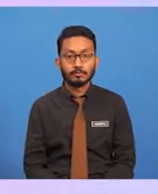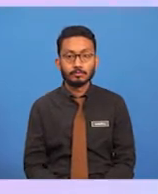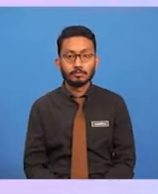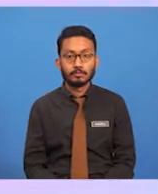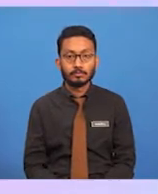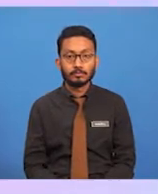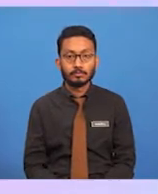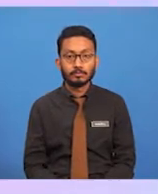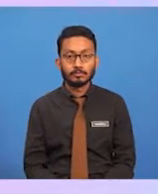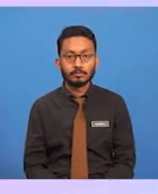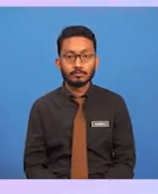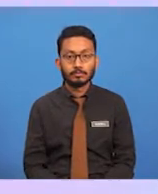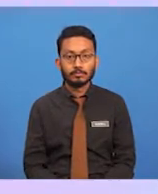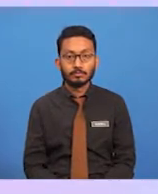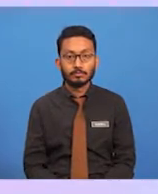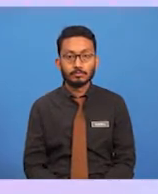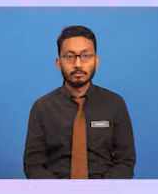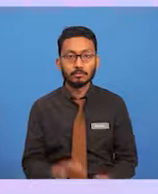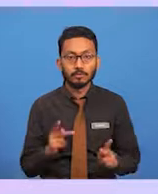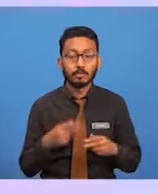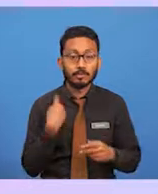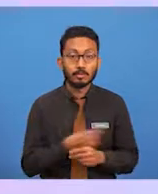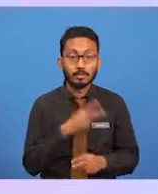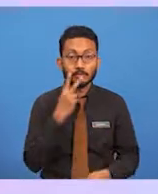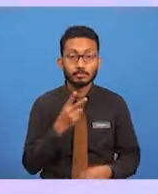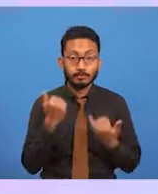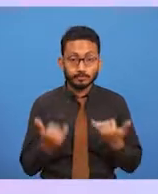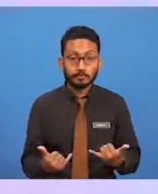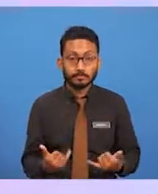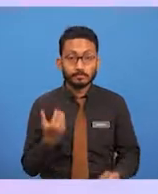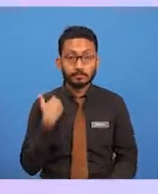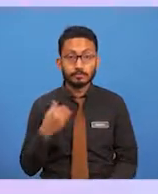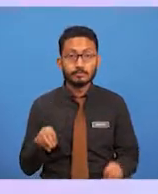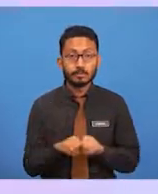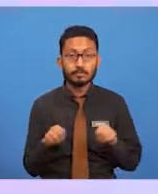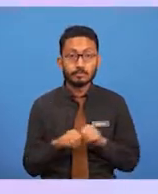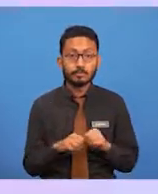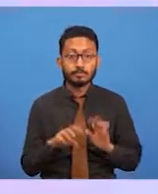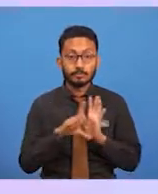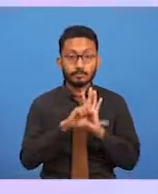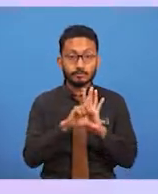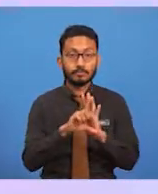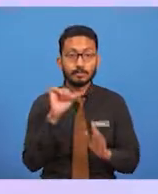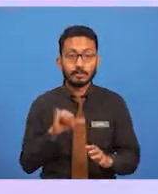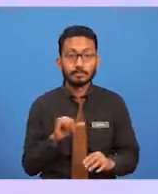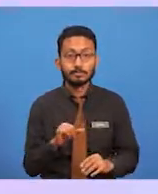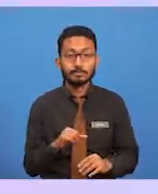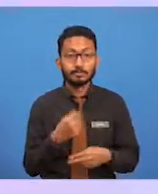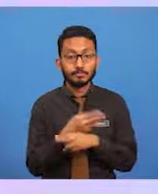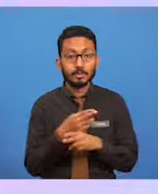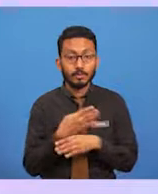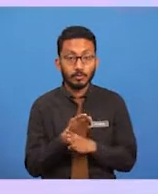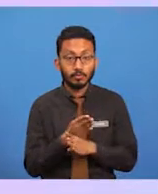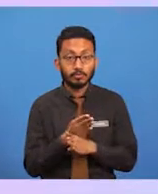Jika kita lihat dunia pasaran sekarang, terdapat pelbagai label yang direka bentuk.